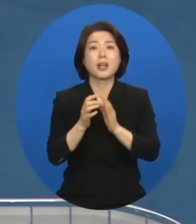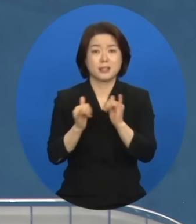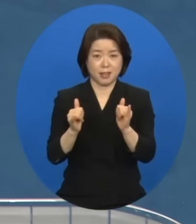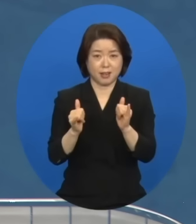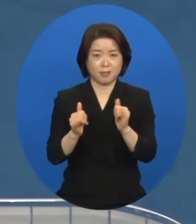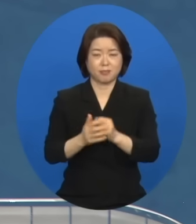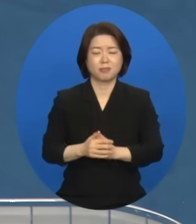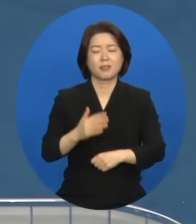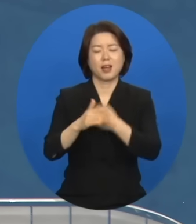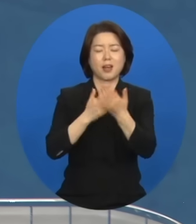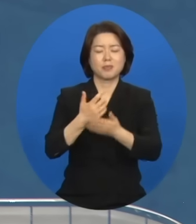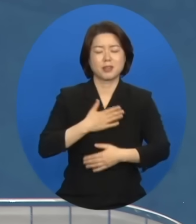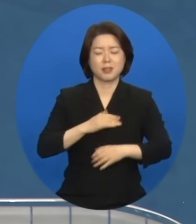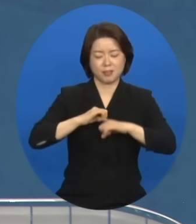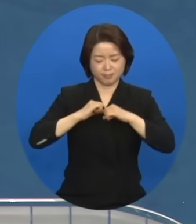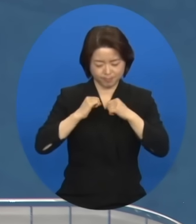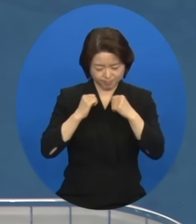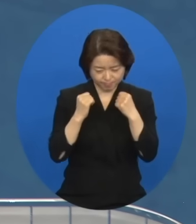제가 순종하겠습니다.